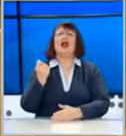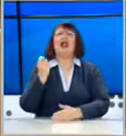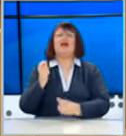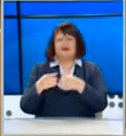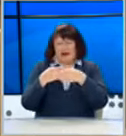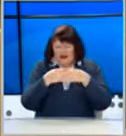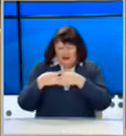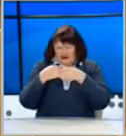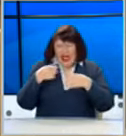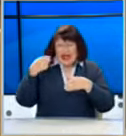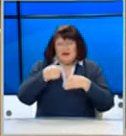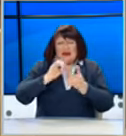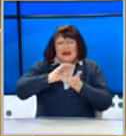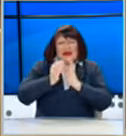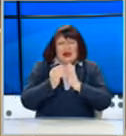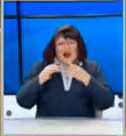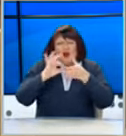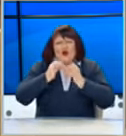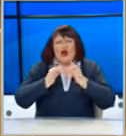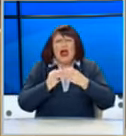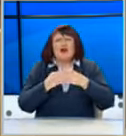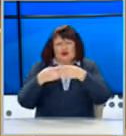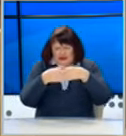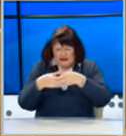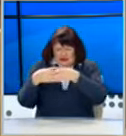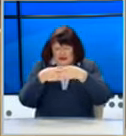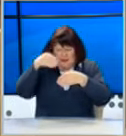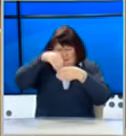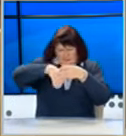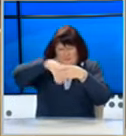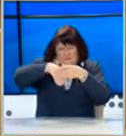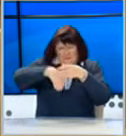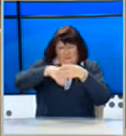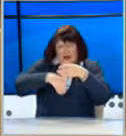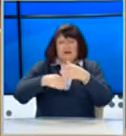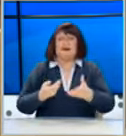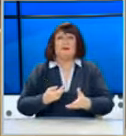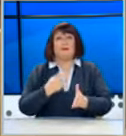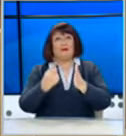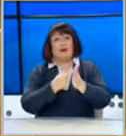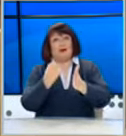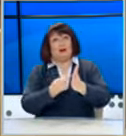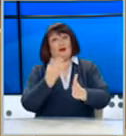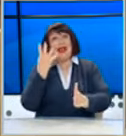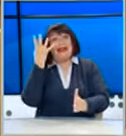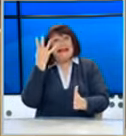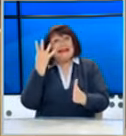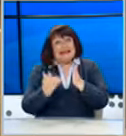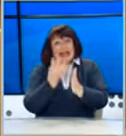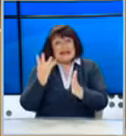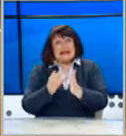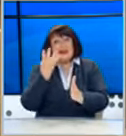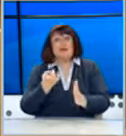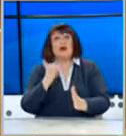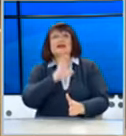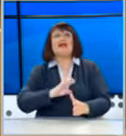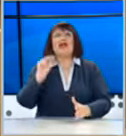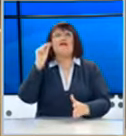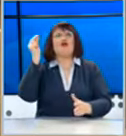εγκληματικής οργάνωσης. Ούτε μία, ούτε δύο, αλλά τέσσερις φορές. Ακόμα και στις